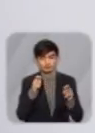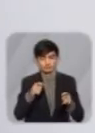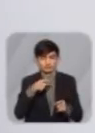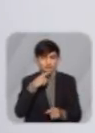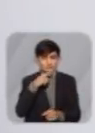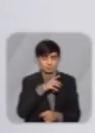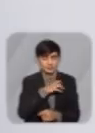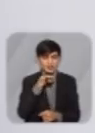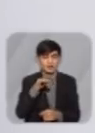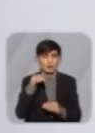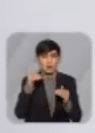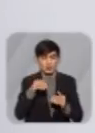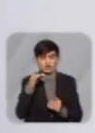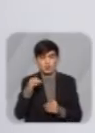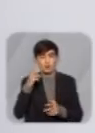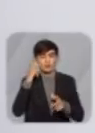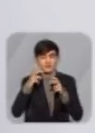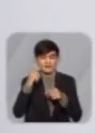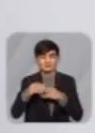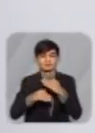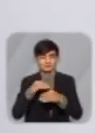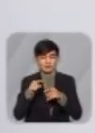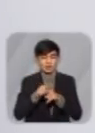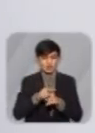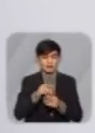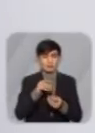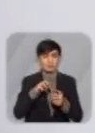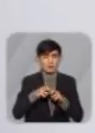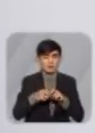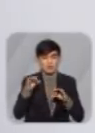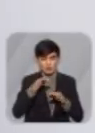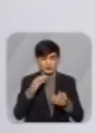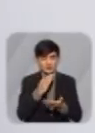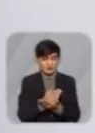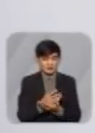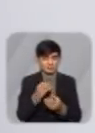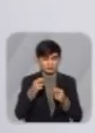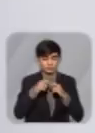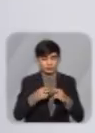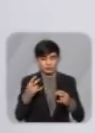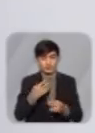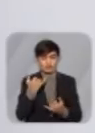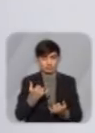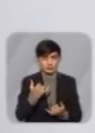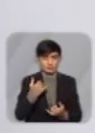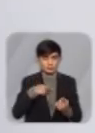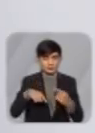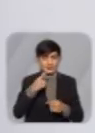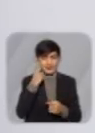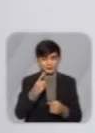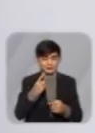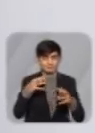қарай баратын университет деңгейін қарайтын болсақ та, бұл жерде де қайталатын мәселелер бар. Сондықтан біз бүгін бір деңгейде, бір жалпы